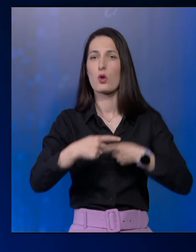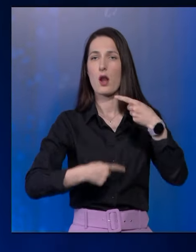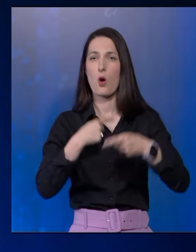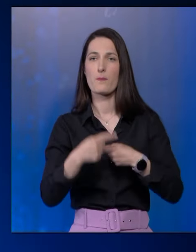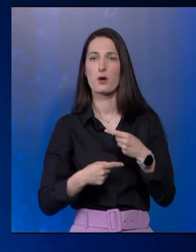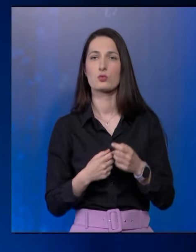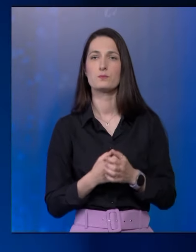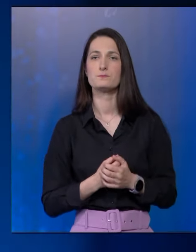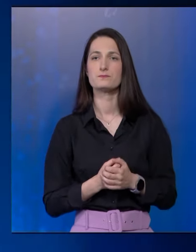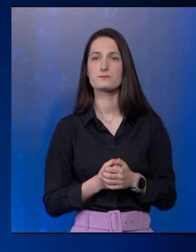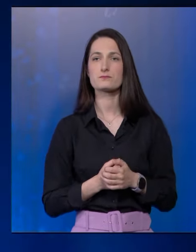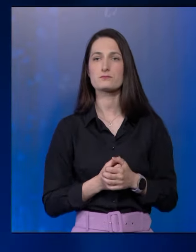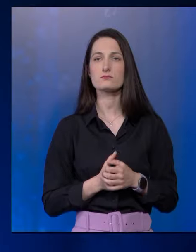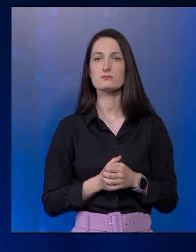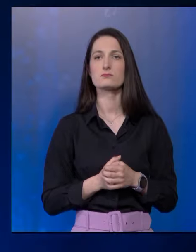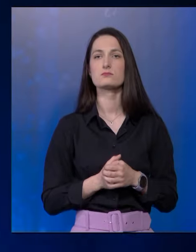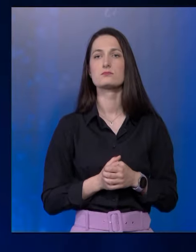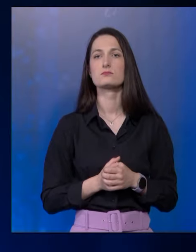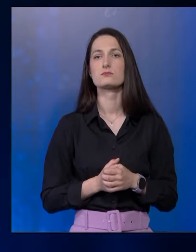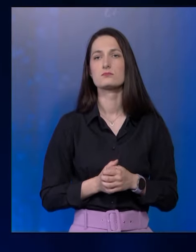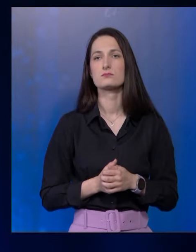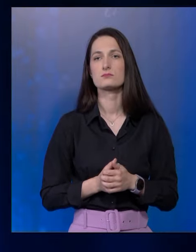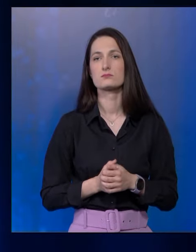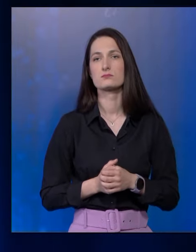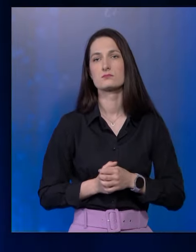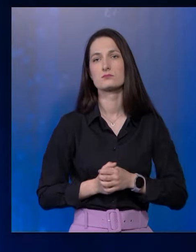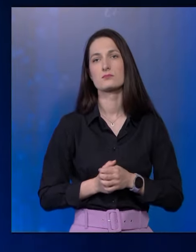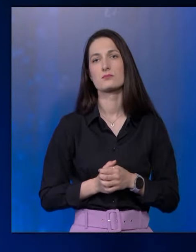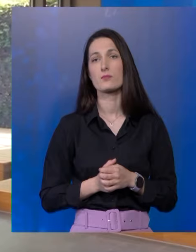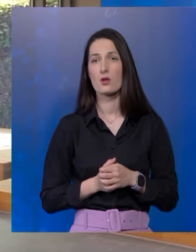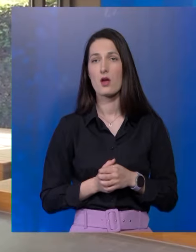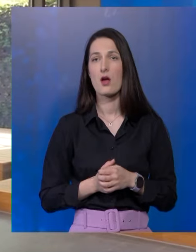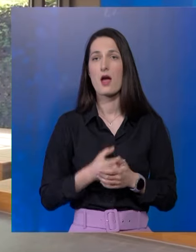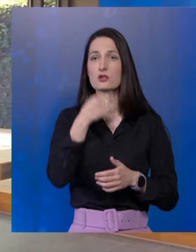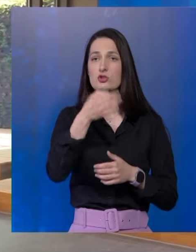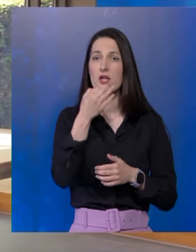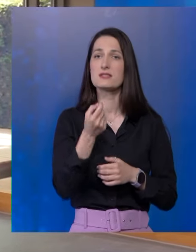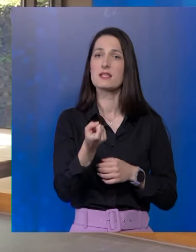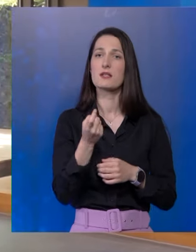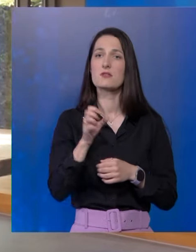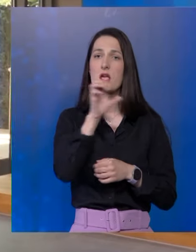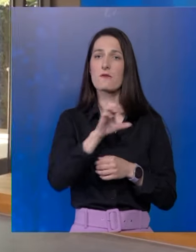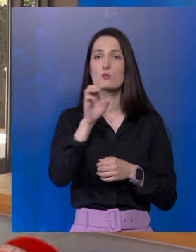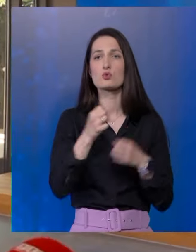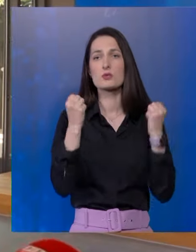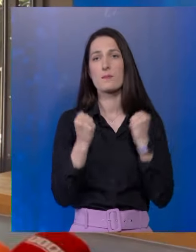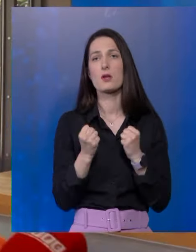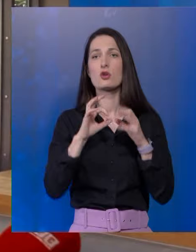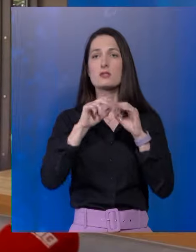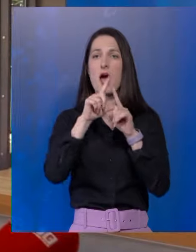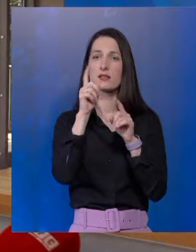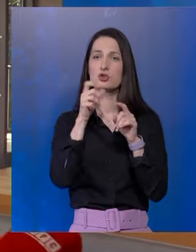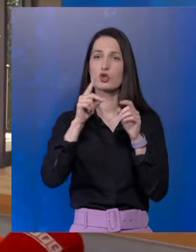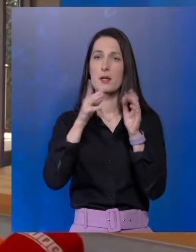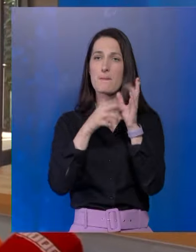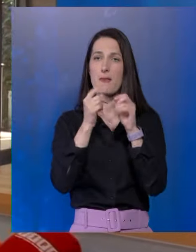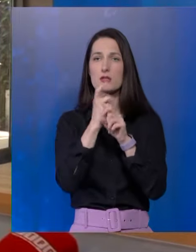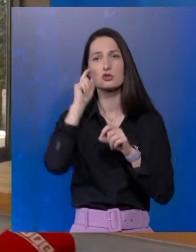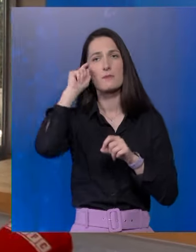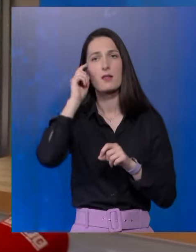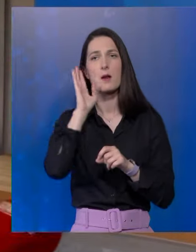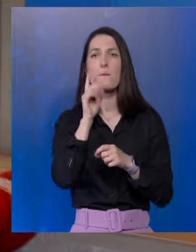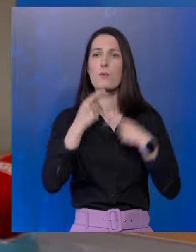Mi smo stvari u Bosni i Hercegovini okrenuli potpuno naopako. Analitičar inicijative za evropsku stabilnost Adi Ćerimagić smatra